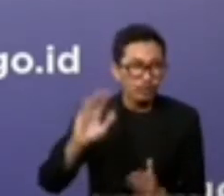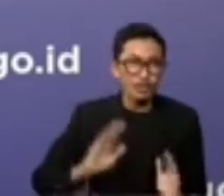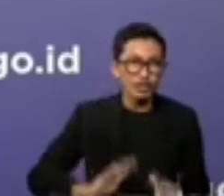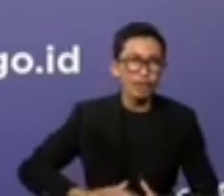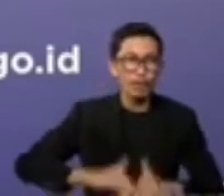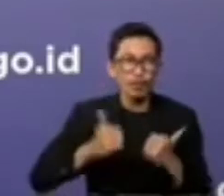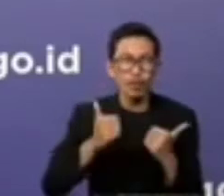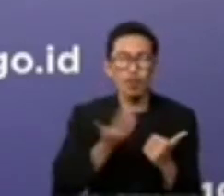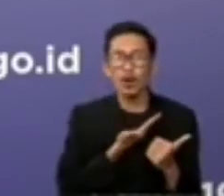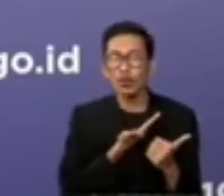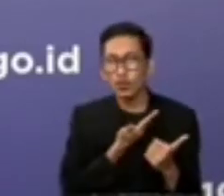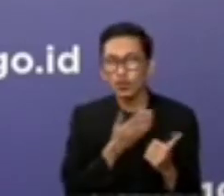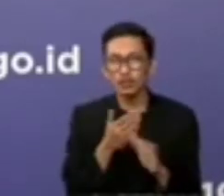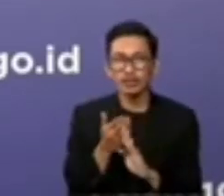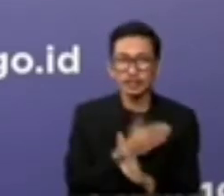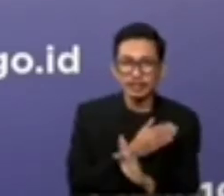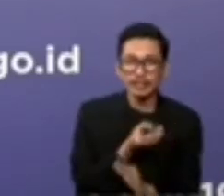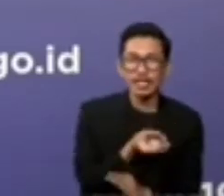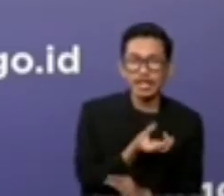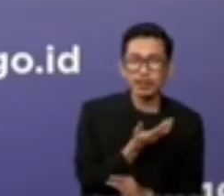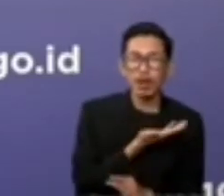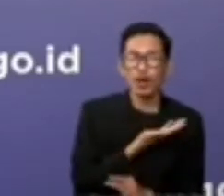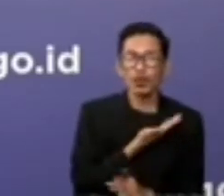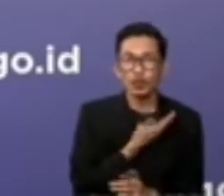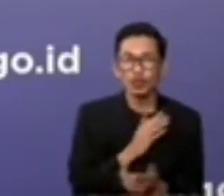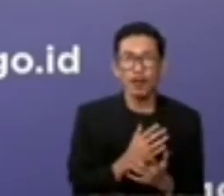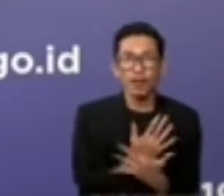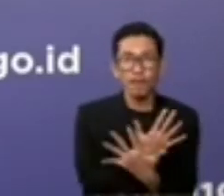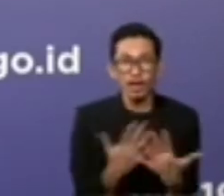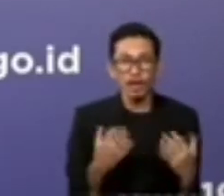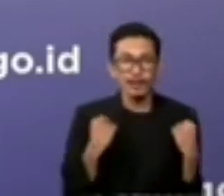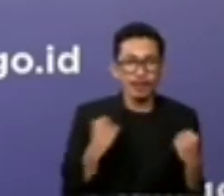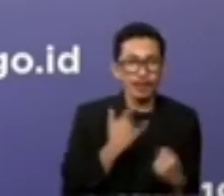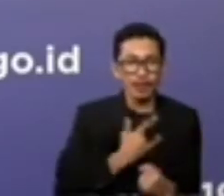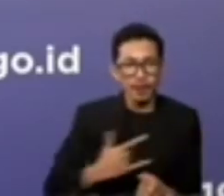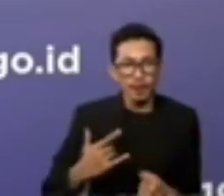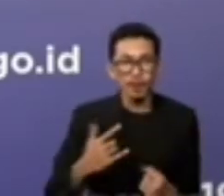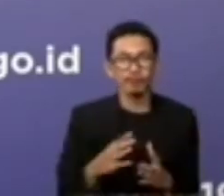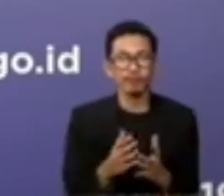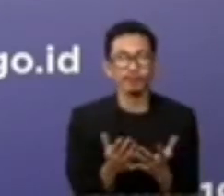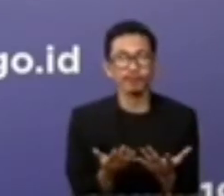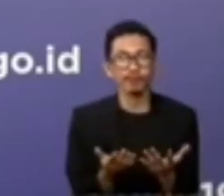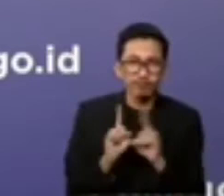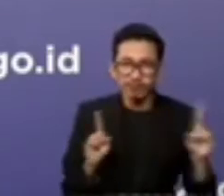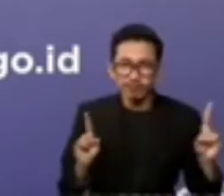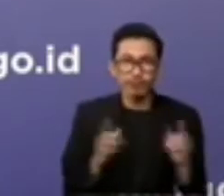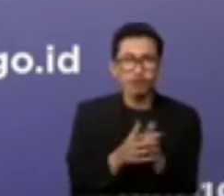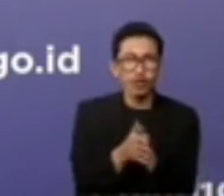sedikit yang terpapar, dan masyarakat tetap sehat, produktif, dan aman dari COVID-19.